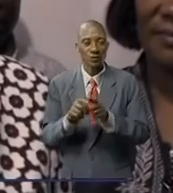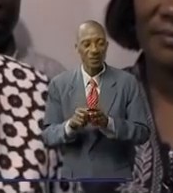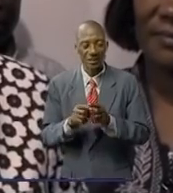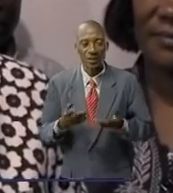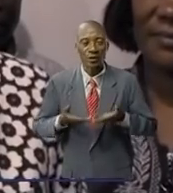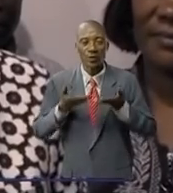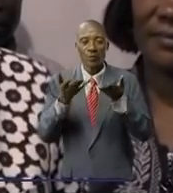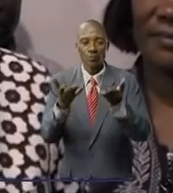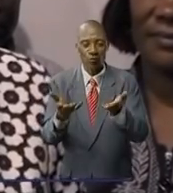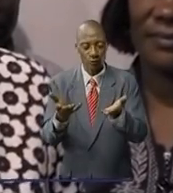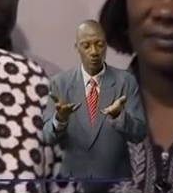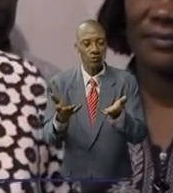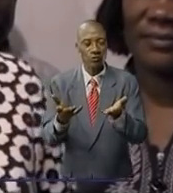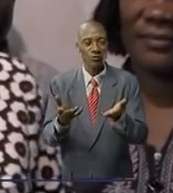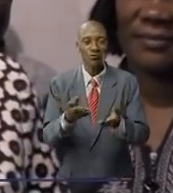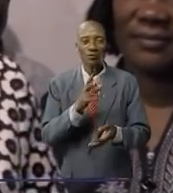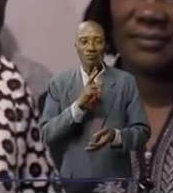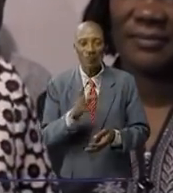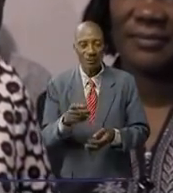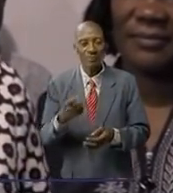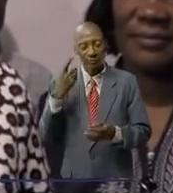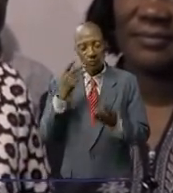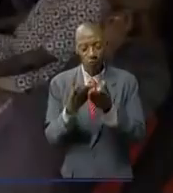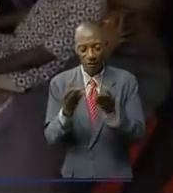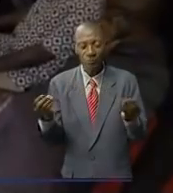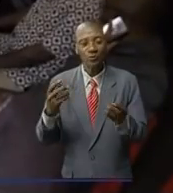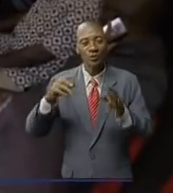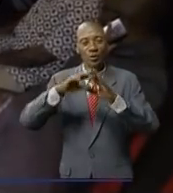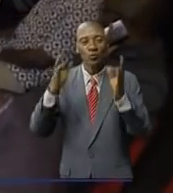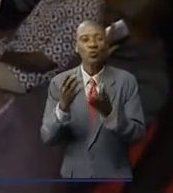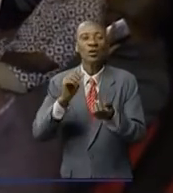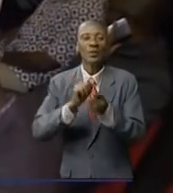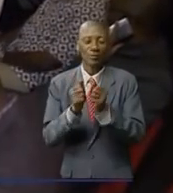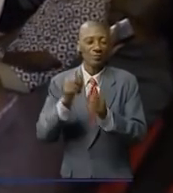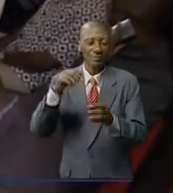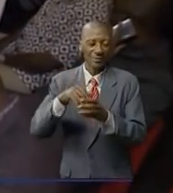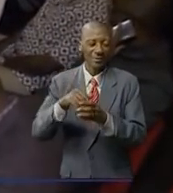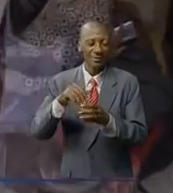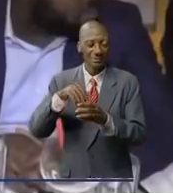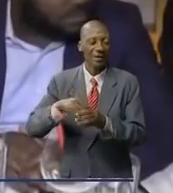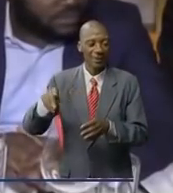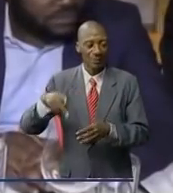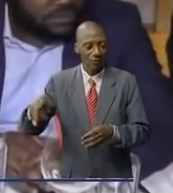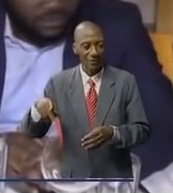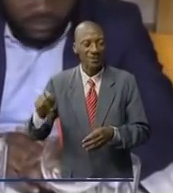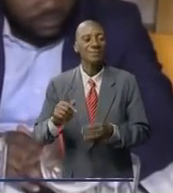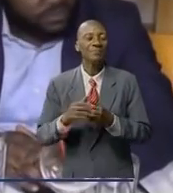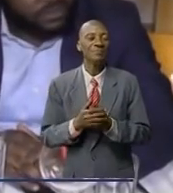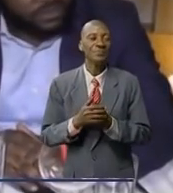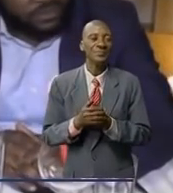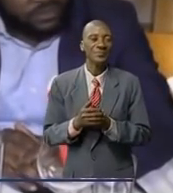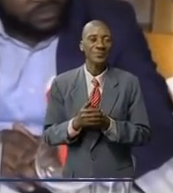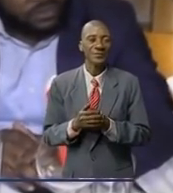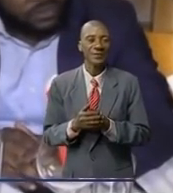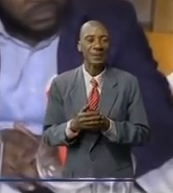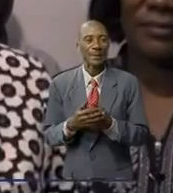pour résoudre une série de problèmes qui sont les nôtres, mais surtout particulièrement négocier avec lui la possibilité qu'un jour le